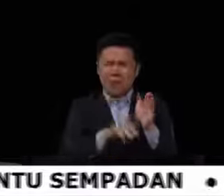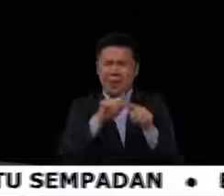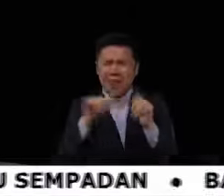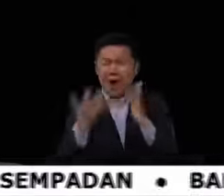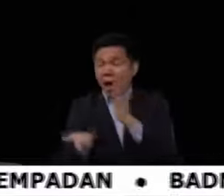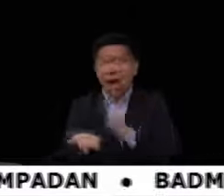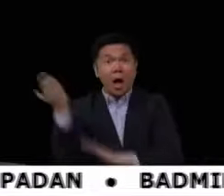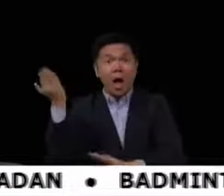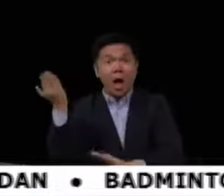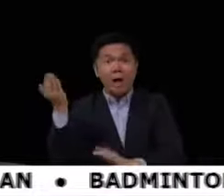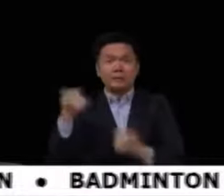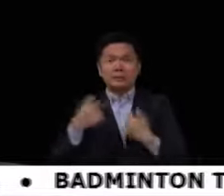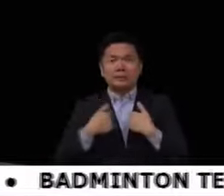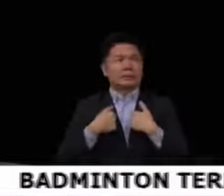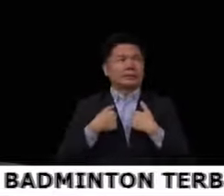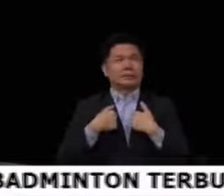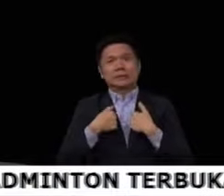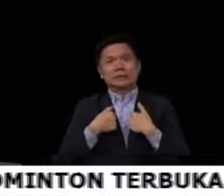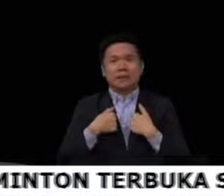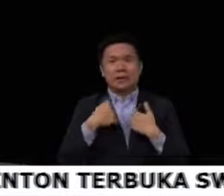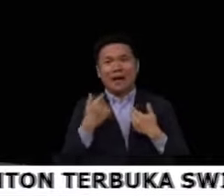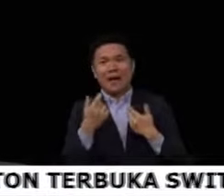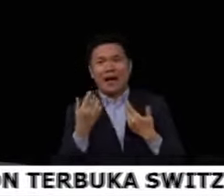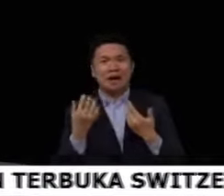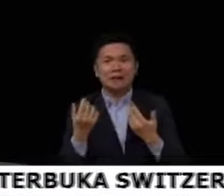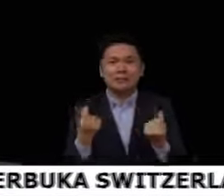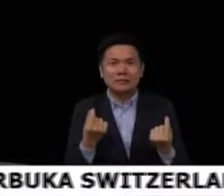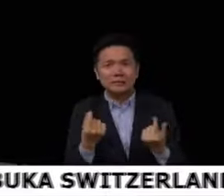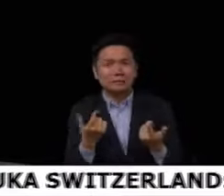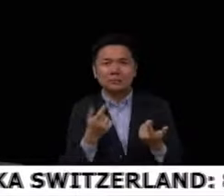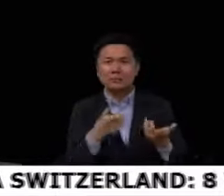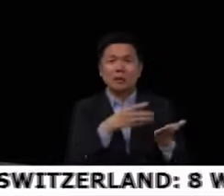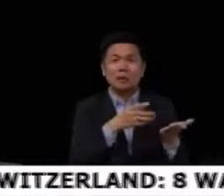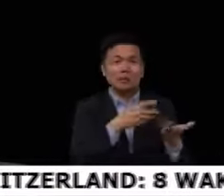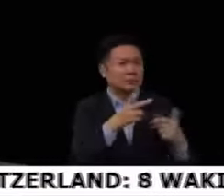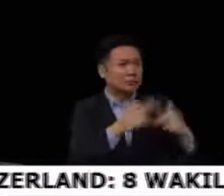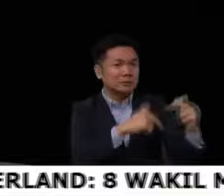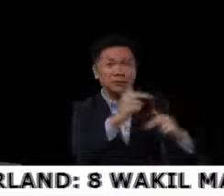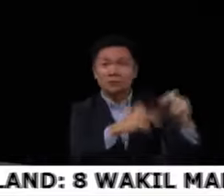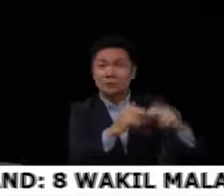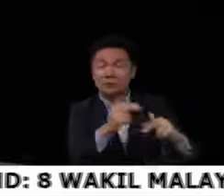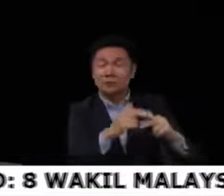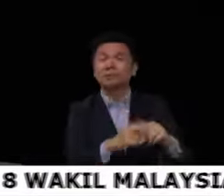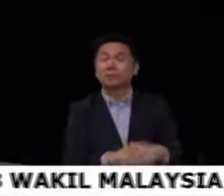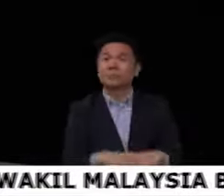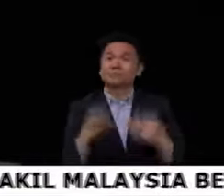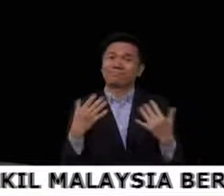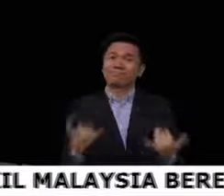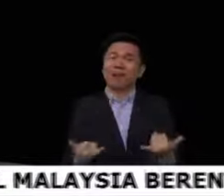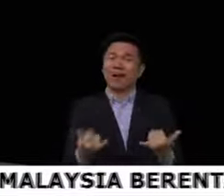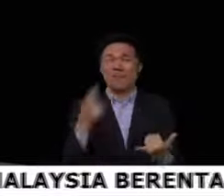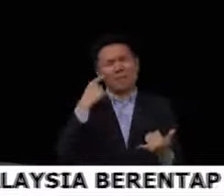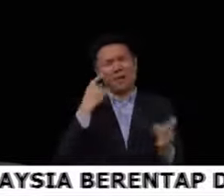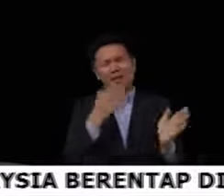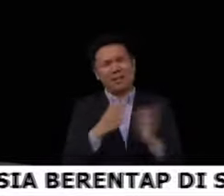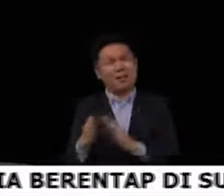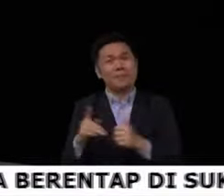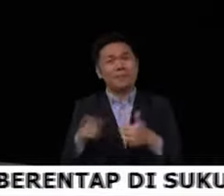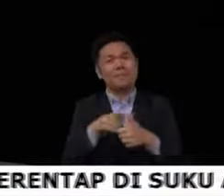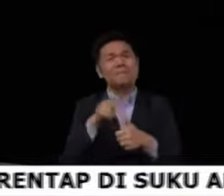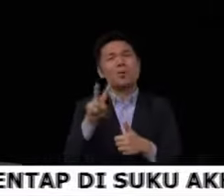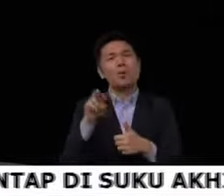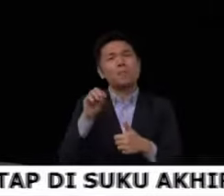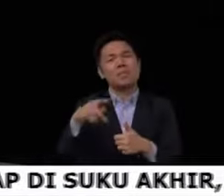ini sudah pasti menjelaskan pelaksanaan kontrak itu sendiri sesuai itu apa yang kita perkenalkan salah satunya ialah melalui